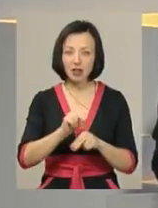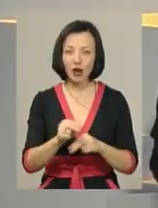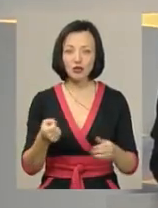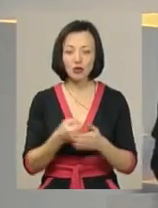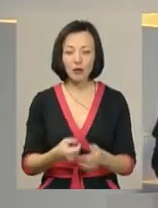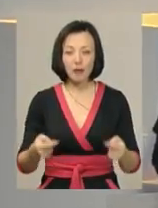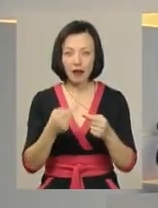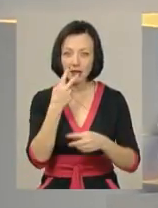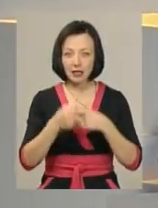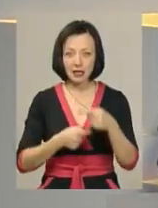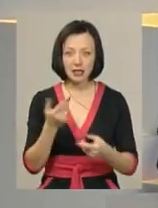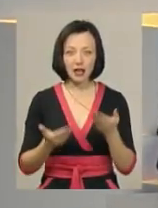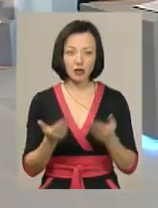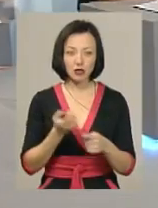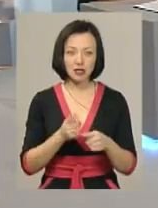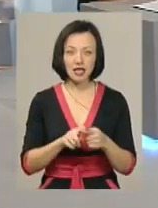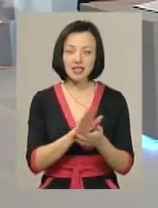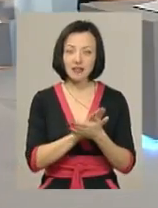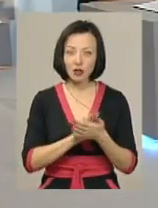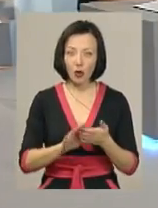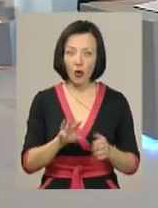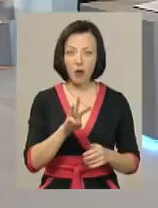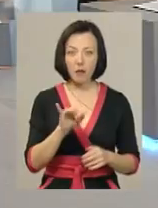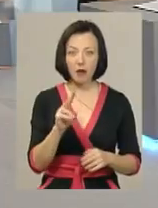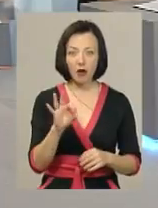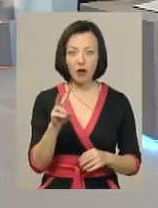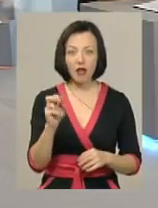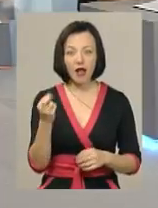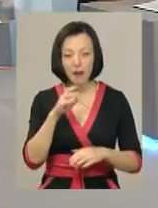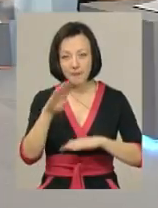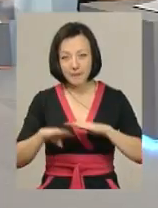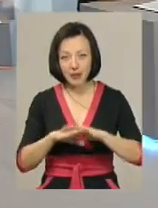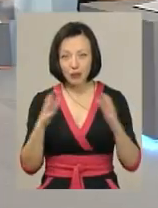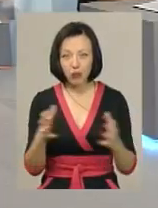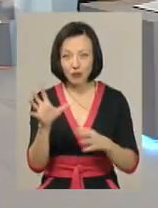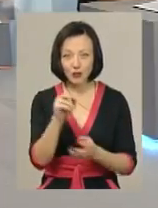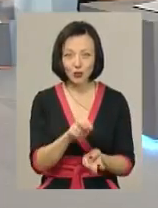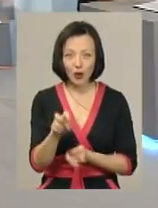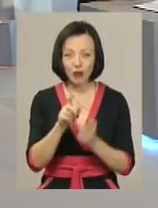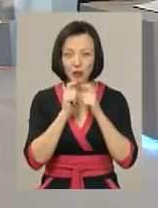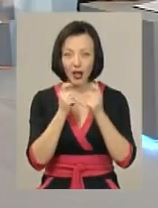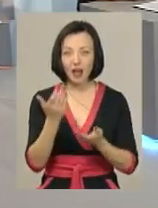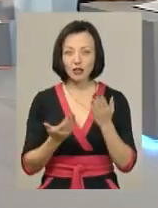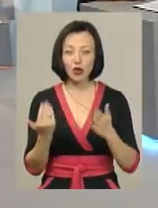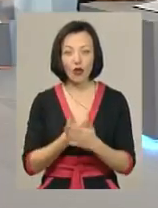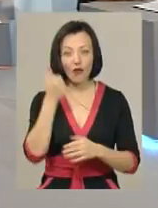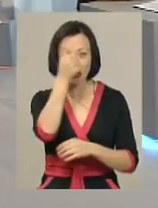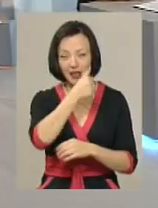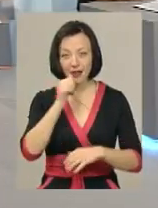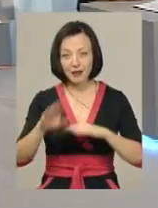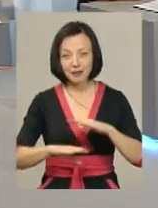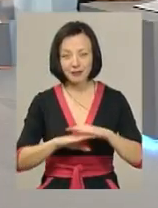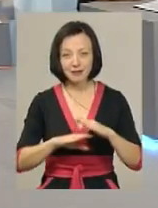певних традицій да Якщо це Святого день святого Миколая то під подужкою так всі шукають подарунки якщо це Новий рік